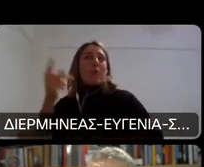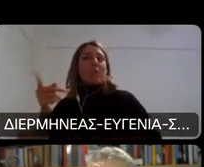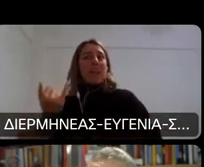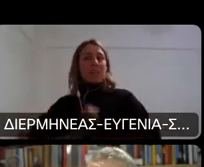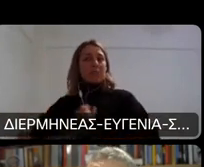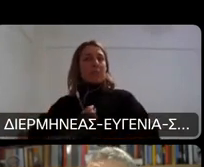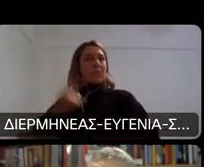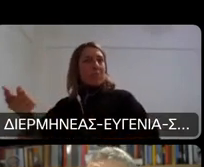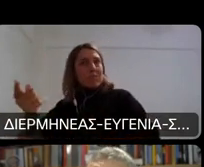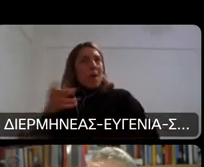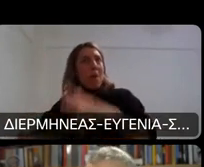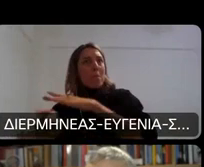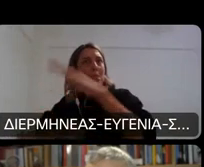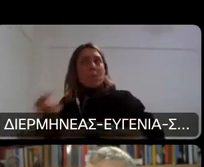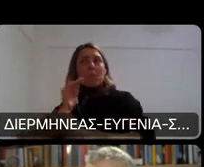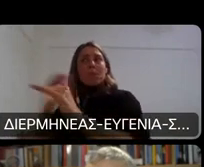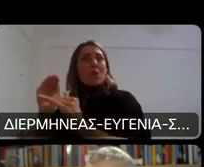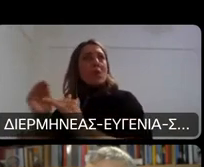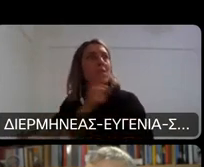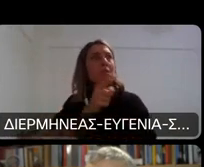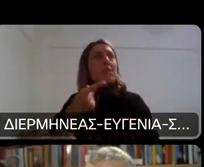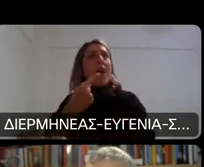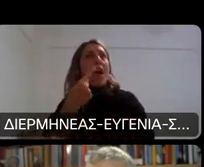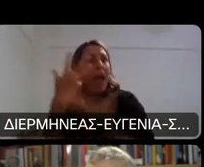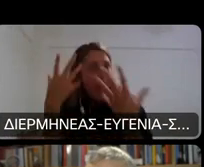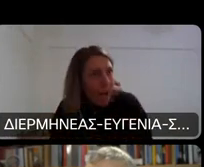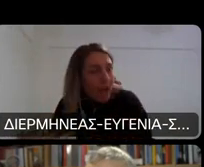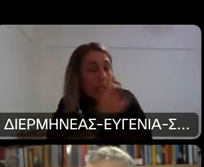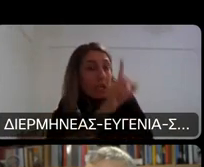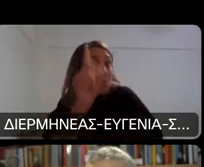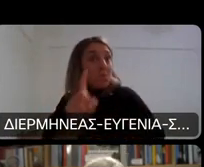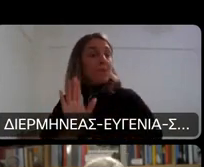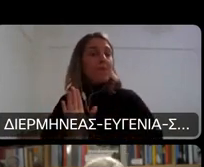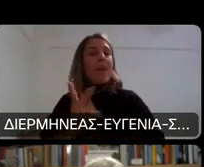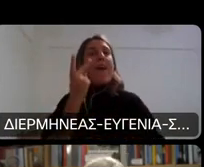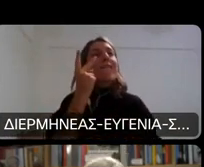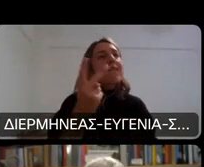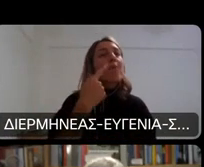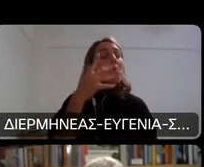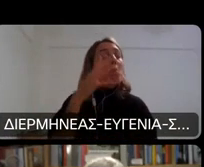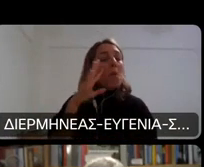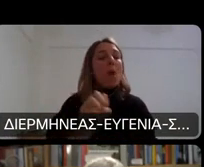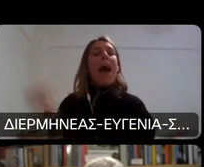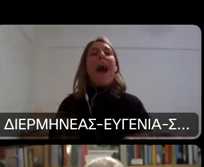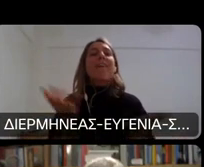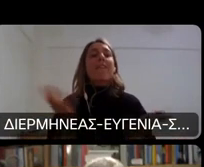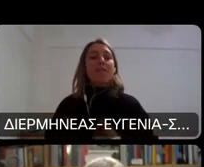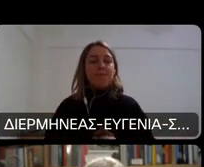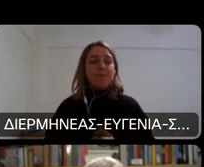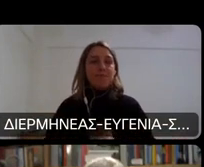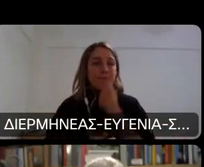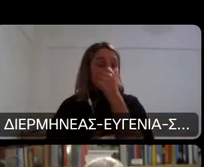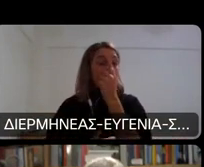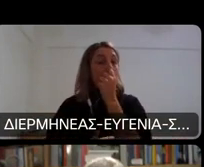ταυτότητας των μεταναστών και των προσφύγων. Βλέπουμε εδώ τα γλωσσικά μέσα που εντοπίσαμε και στέκομαι